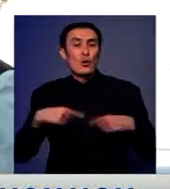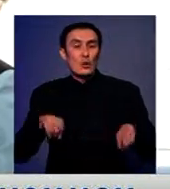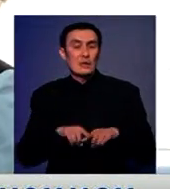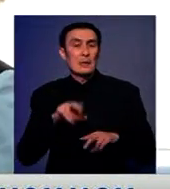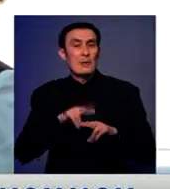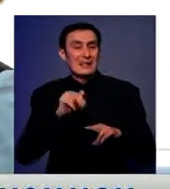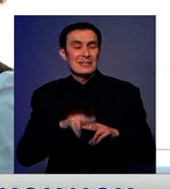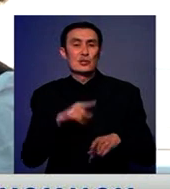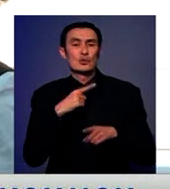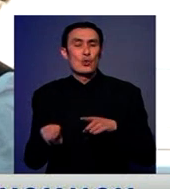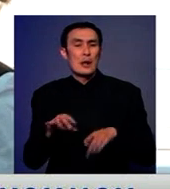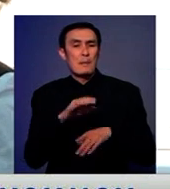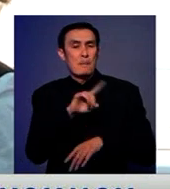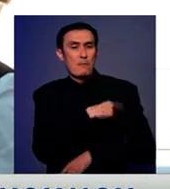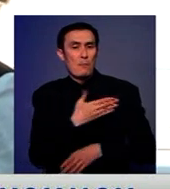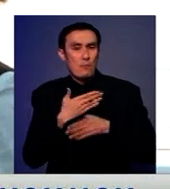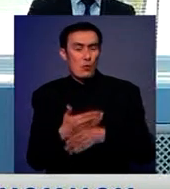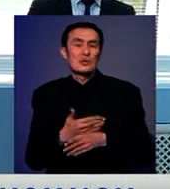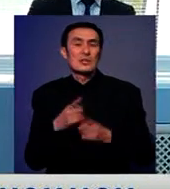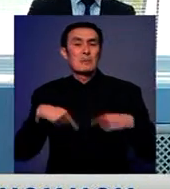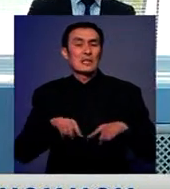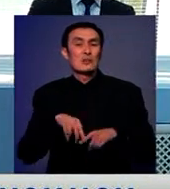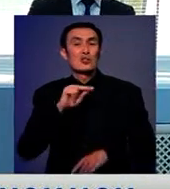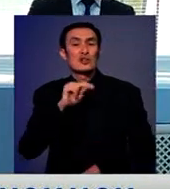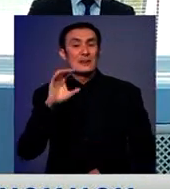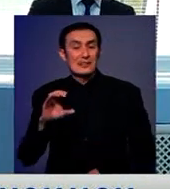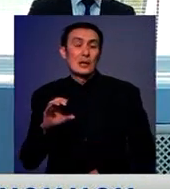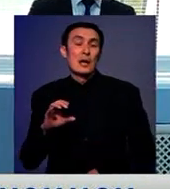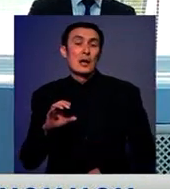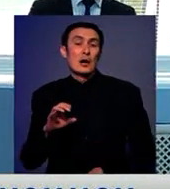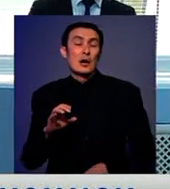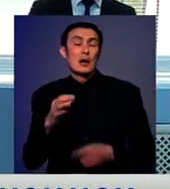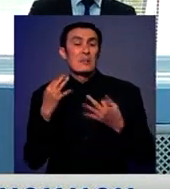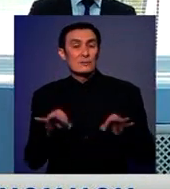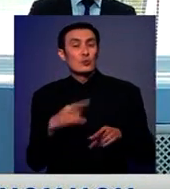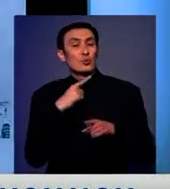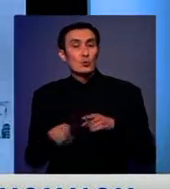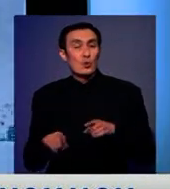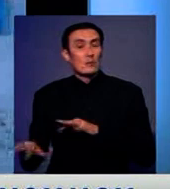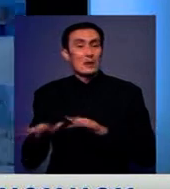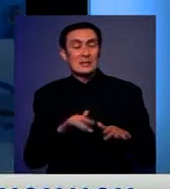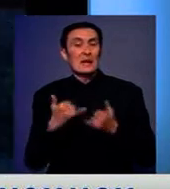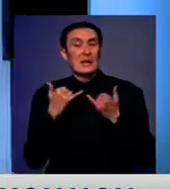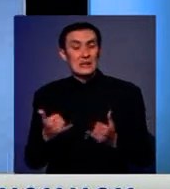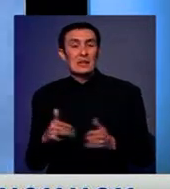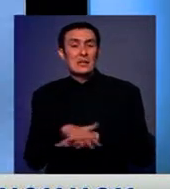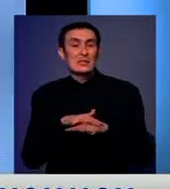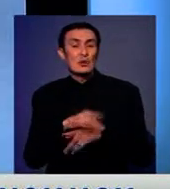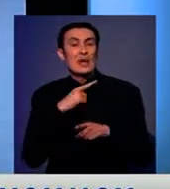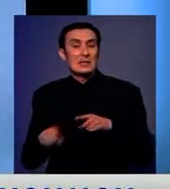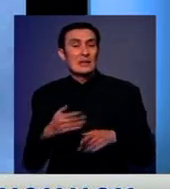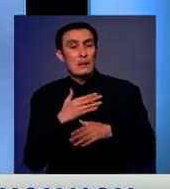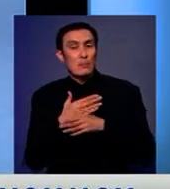органы правопорядка, скорая помощь и департамент по чрезвычайным ситуациям, позволит ускорить процесс оказания